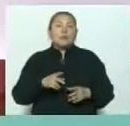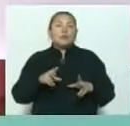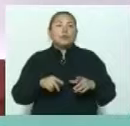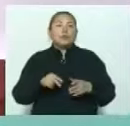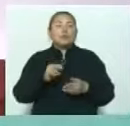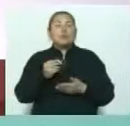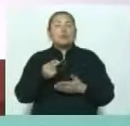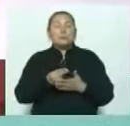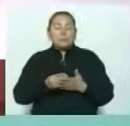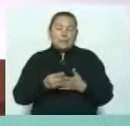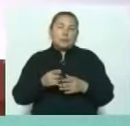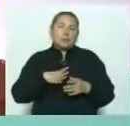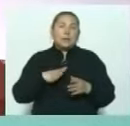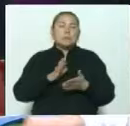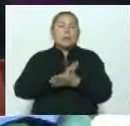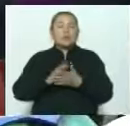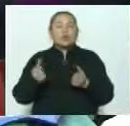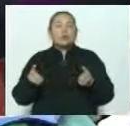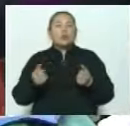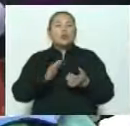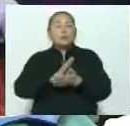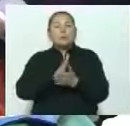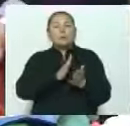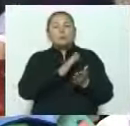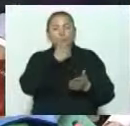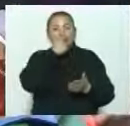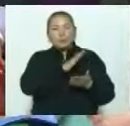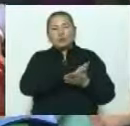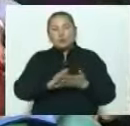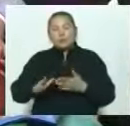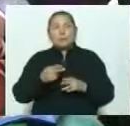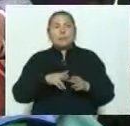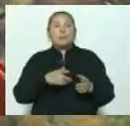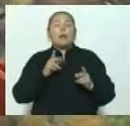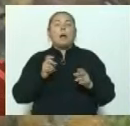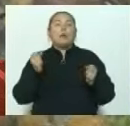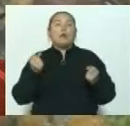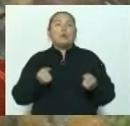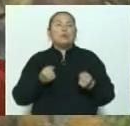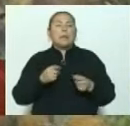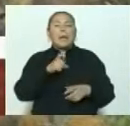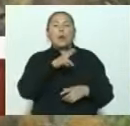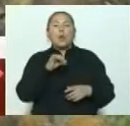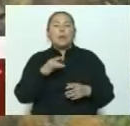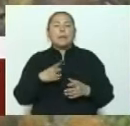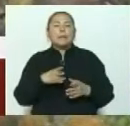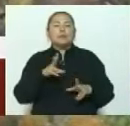қорғады. Қоршаған ортаны таза ұстау, табиғатты аялау бойынша ойларын ортаға салды. Экология дегеніміз